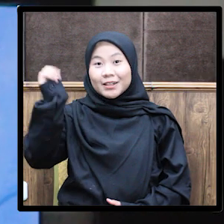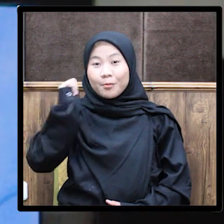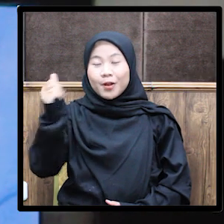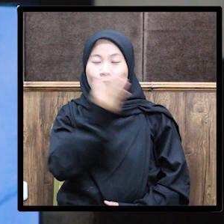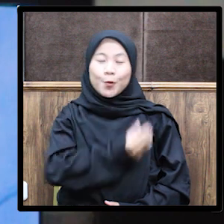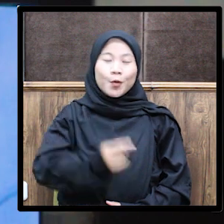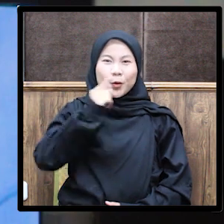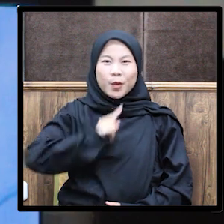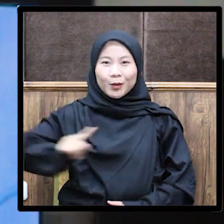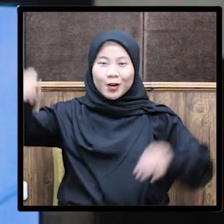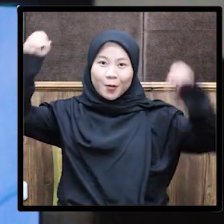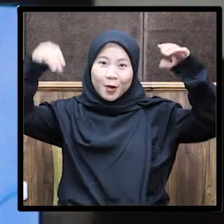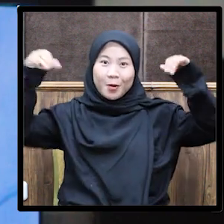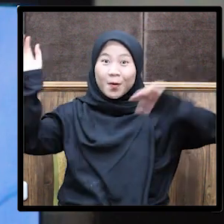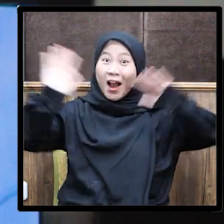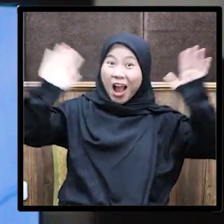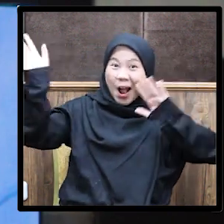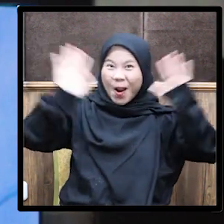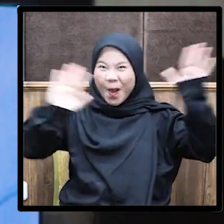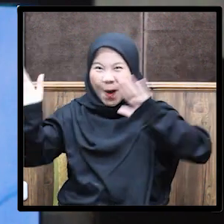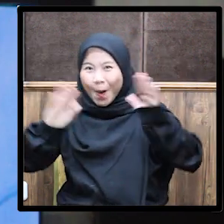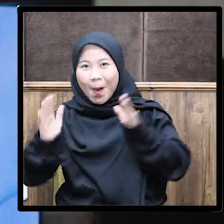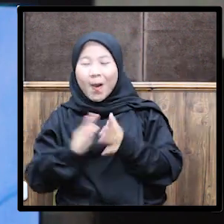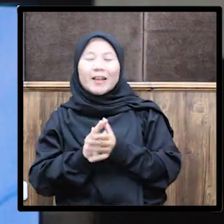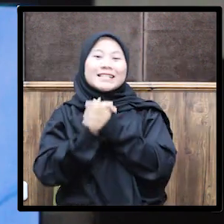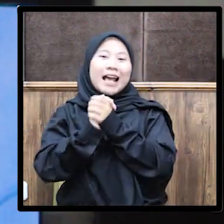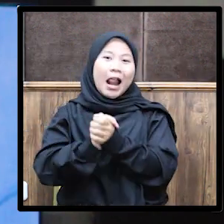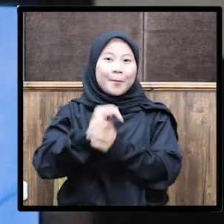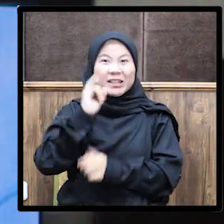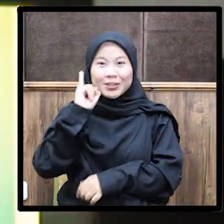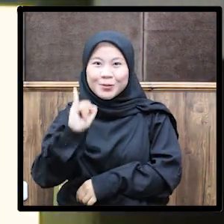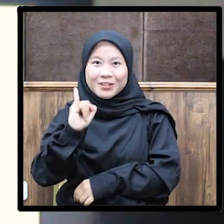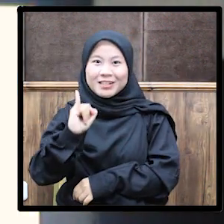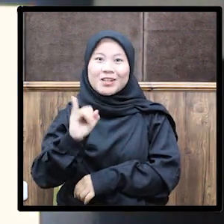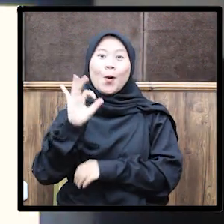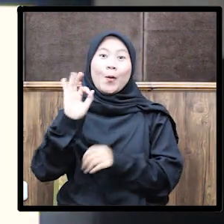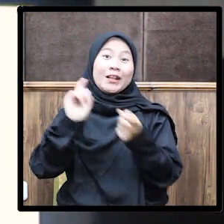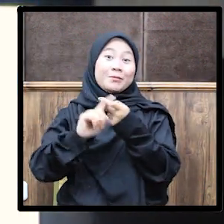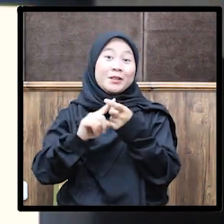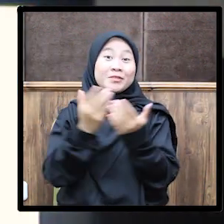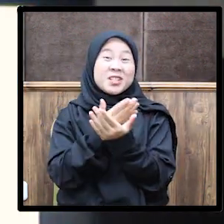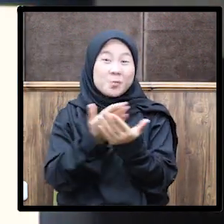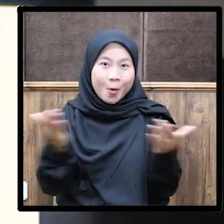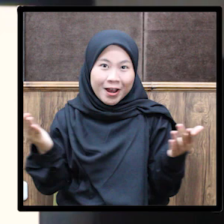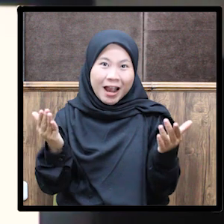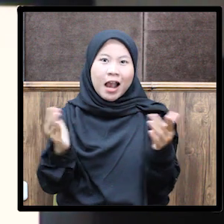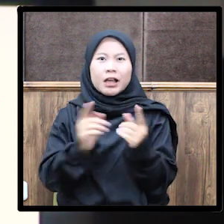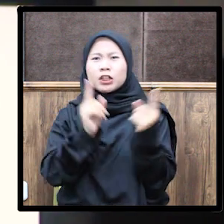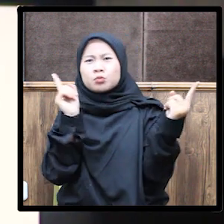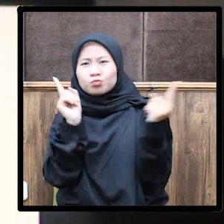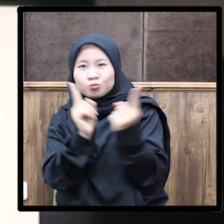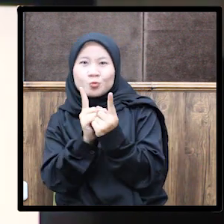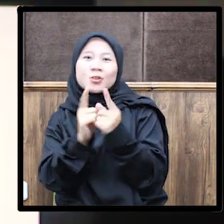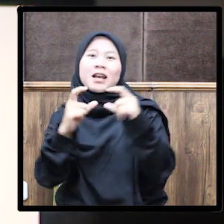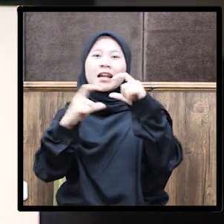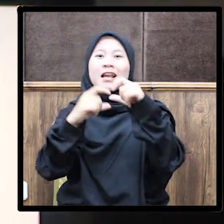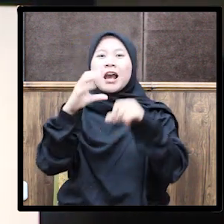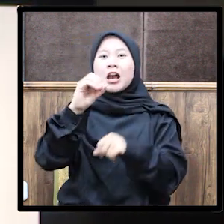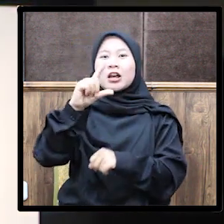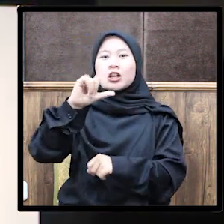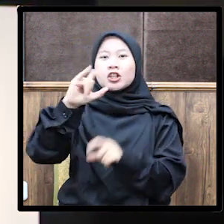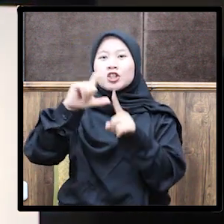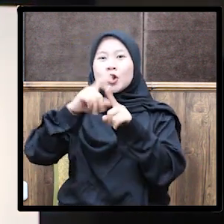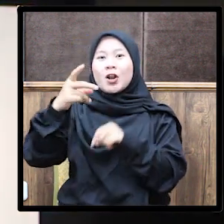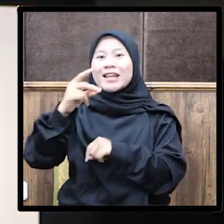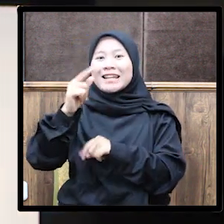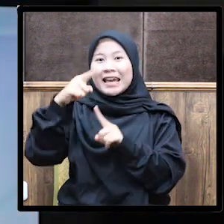Assalamualaikum warahmatullahi wabarakatuh. Halo-halo, salam inklusi. Baik, sobat inklusi sekalian, bertemu lagi dengan Solidar TV. Kali